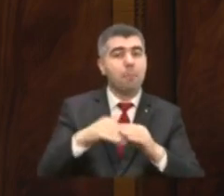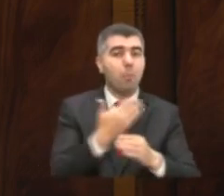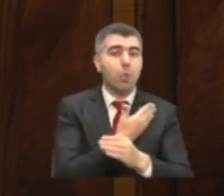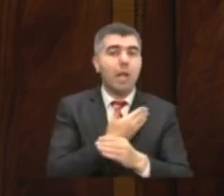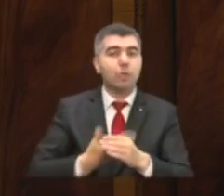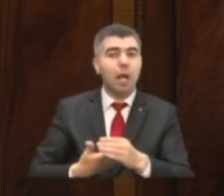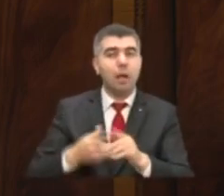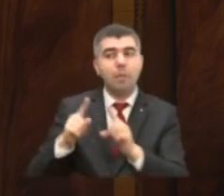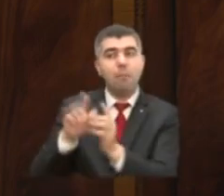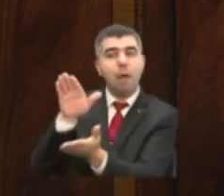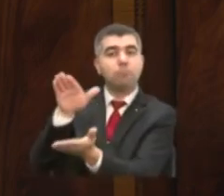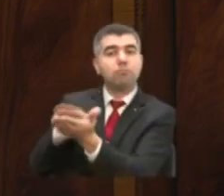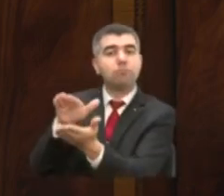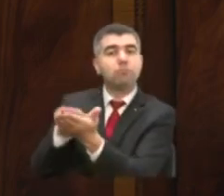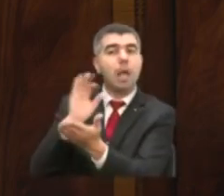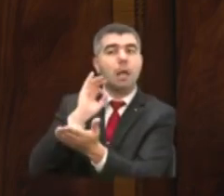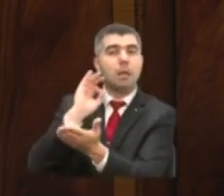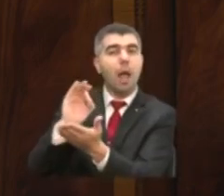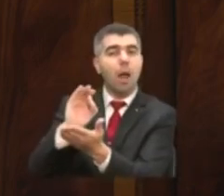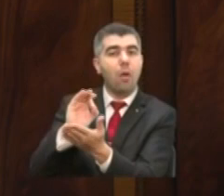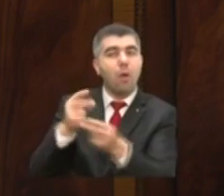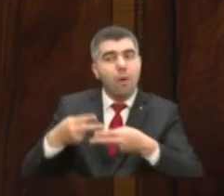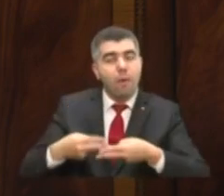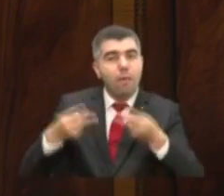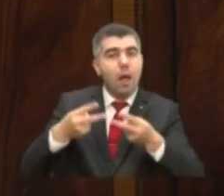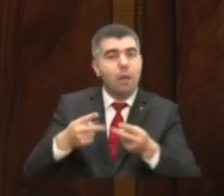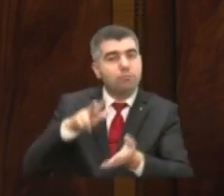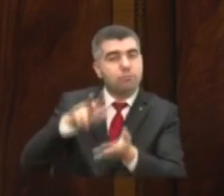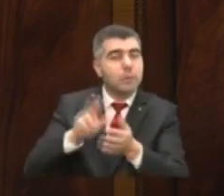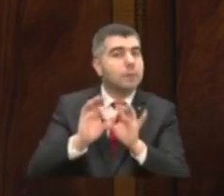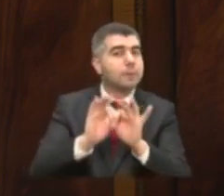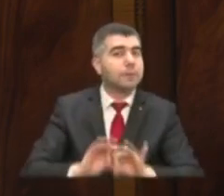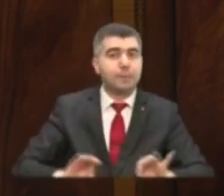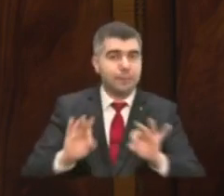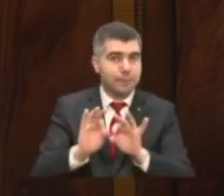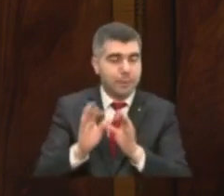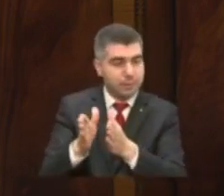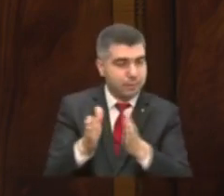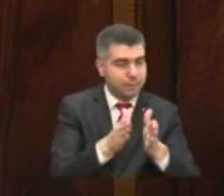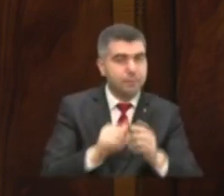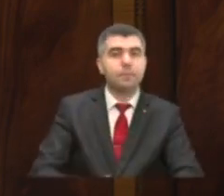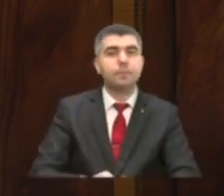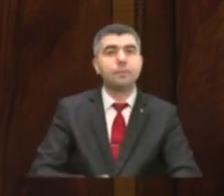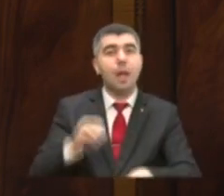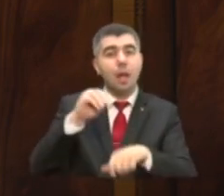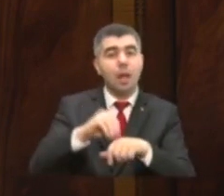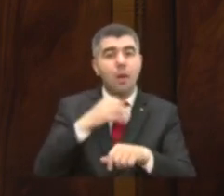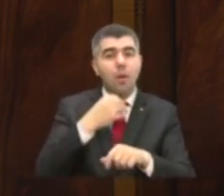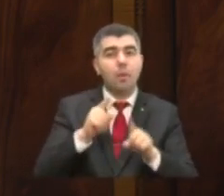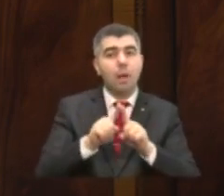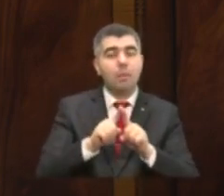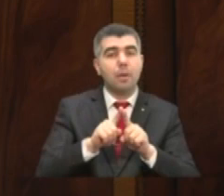القانون، لان مجموعه من الوالدين كيمرضوا وما كيلقاوش باش يداوم لحد الساعة. بالنسبة للموارد البشرية خصصتم 4000، هذه